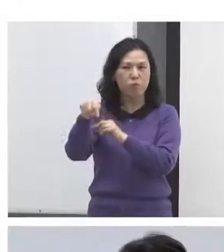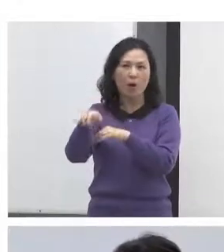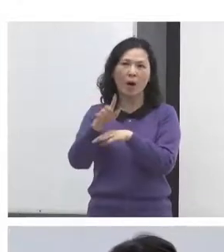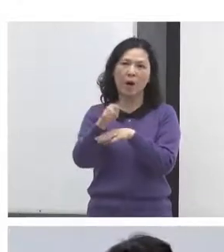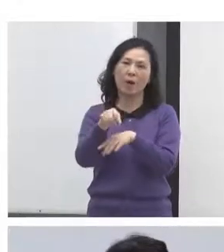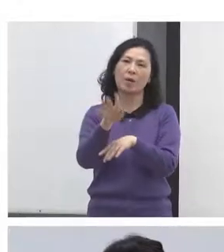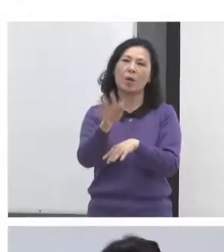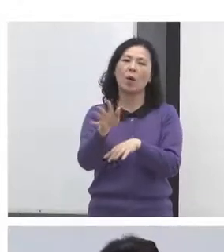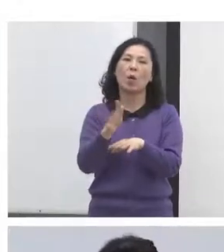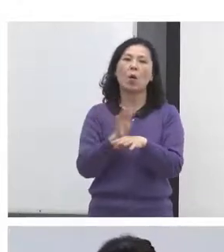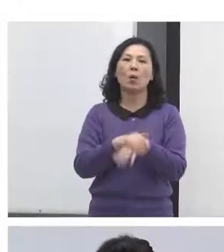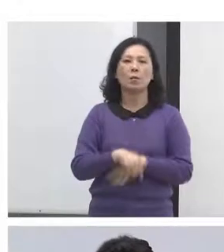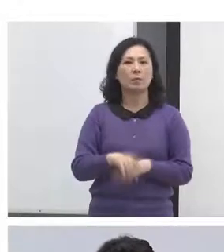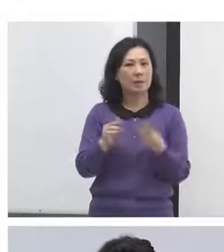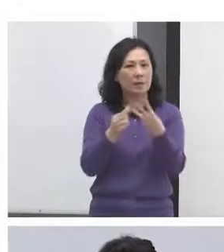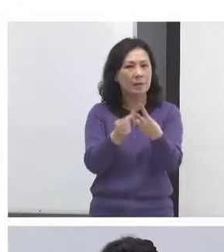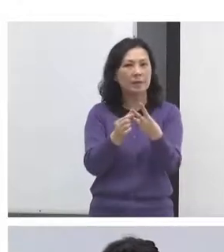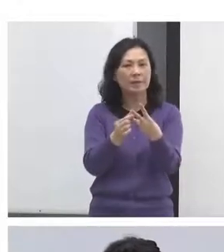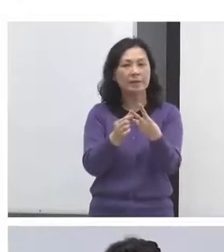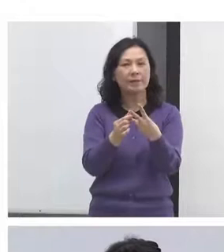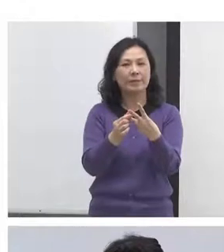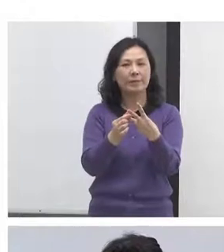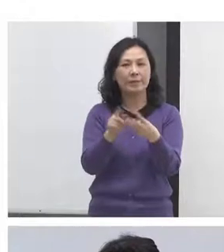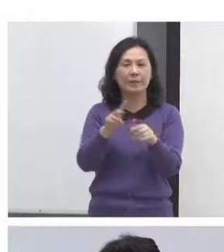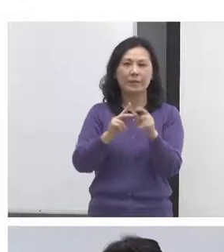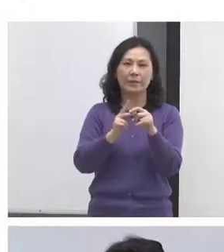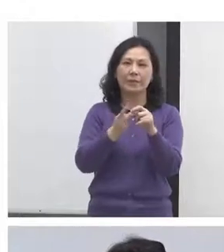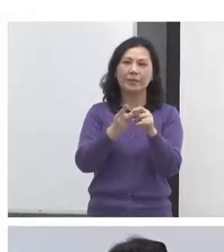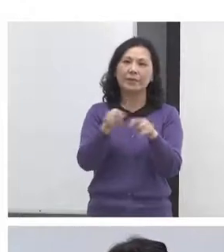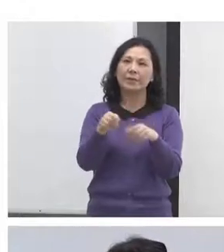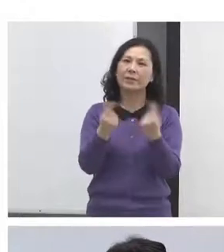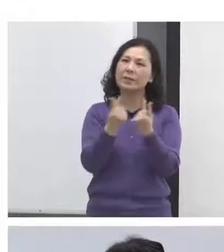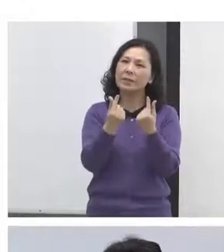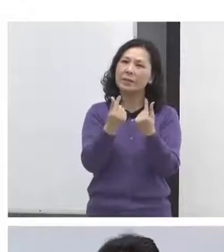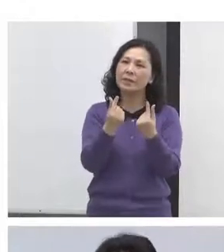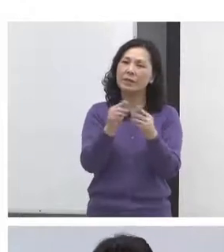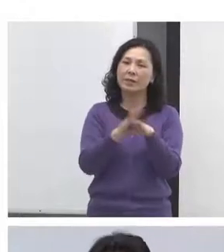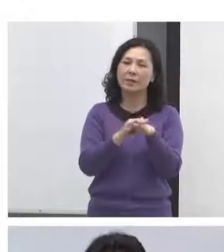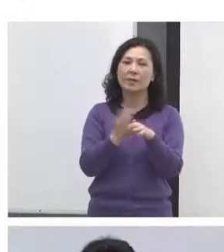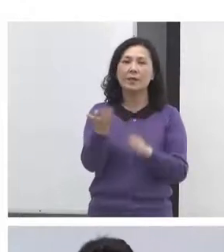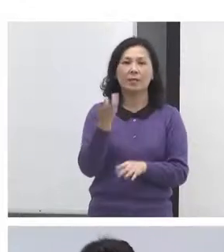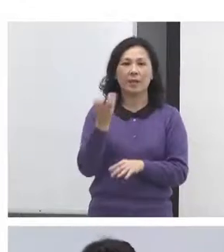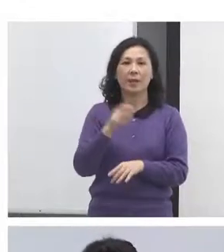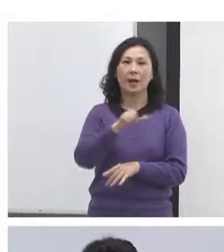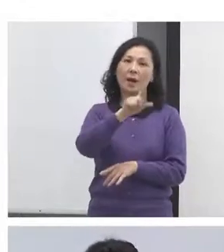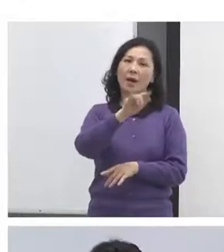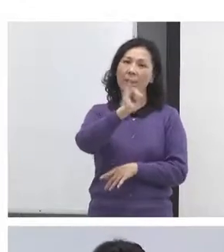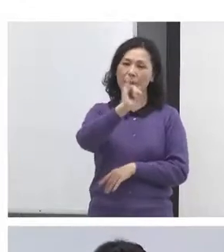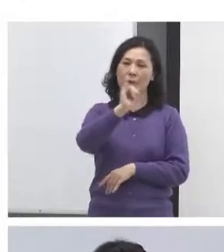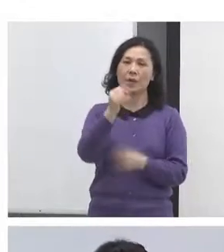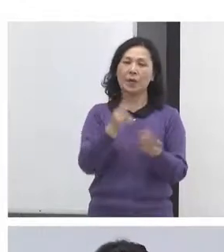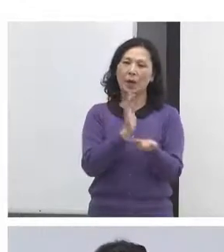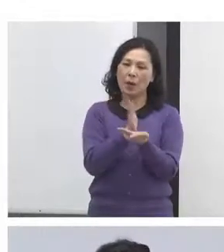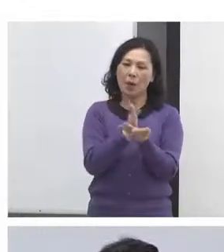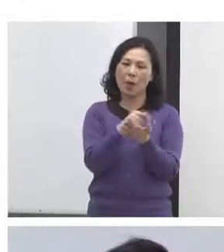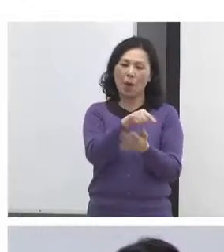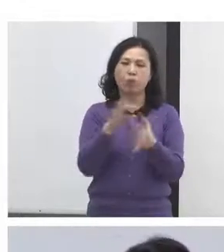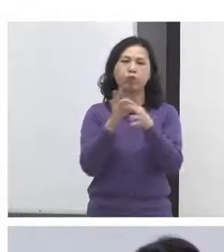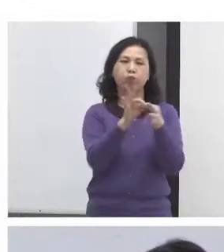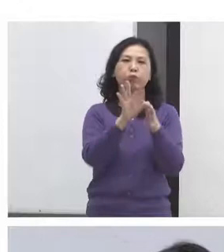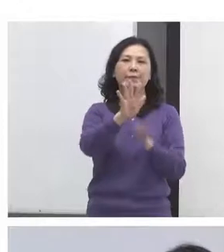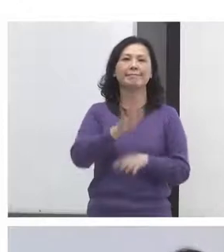题。那第三个部分会讲比较是跟 politics 有关，比较像是跟刚刚 Liz 讲的那个题目是有关的。好，